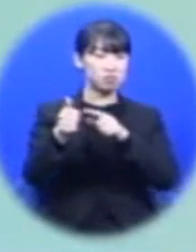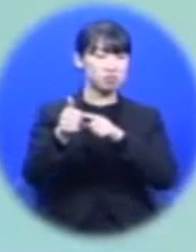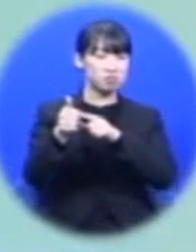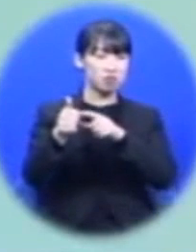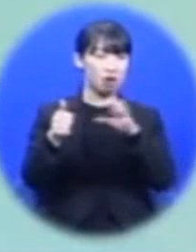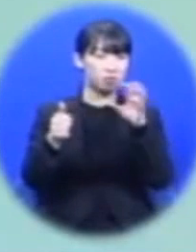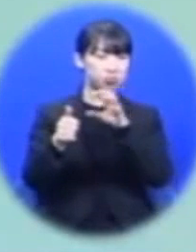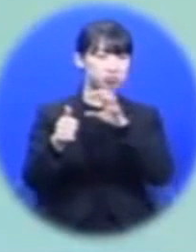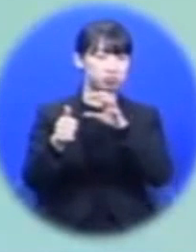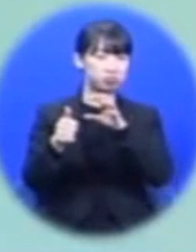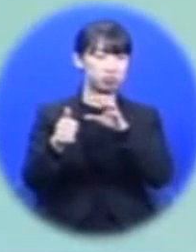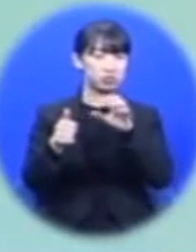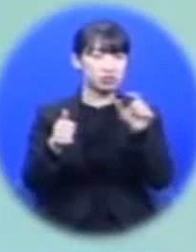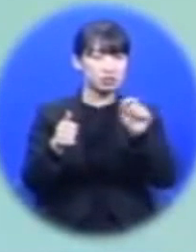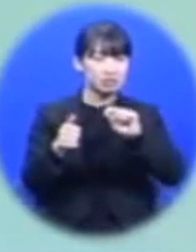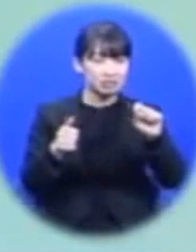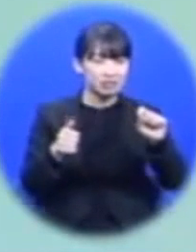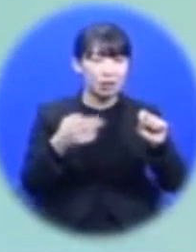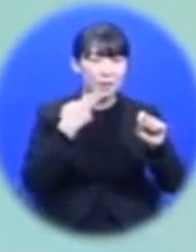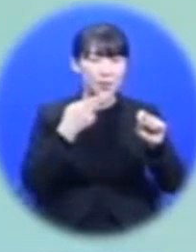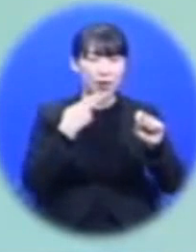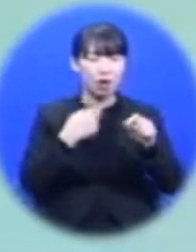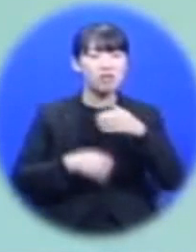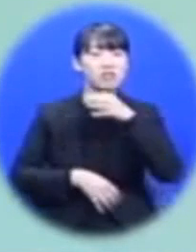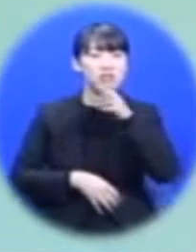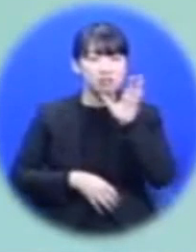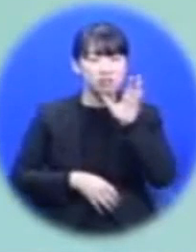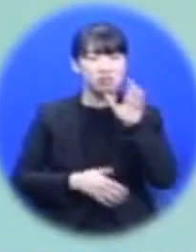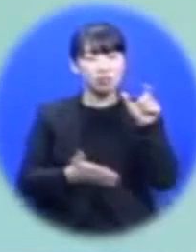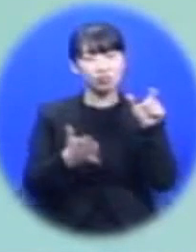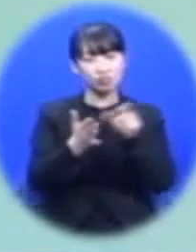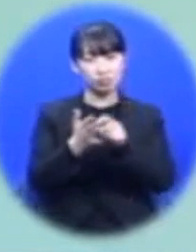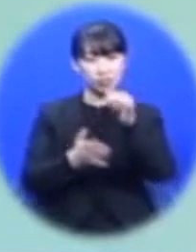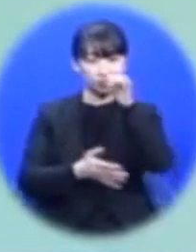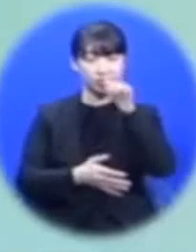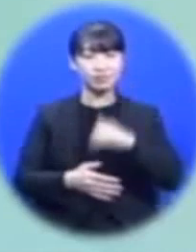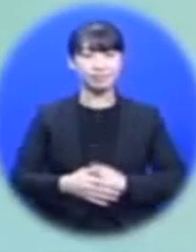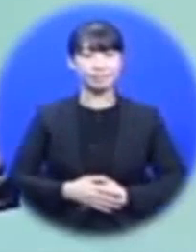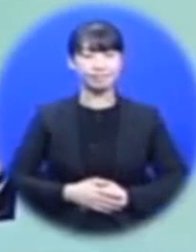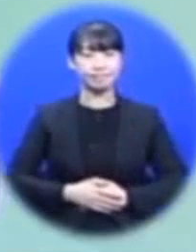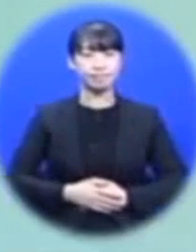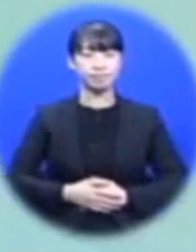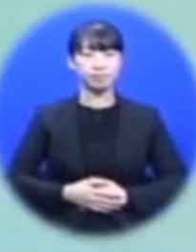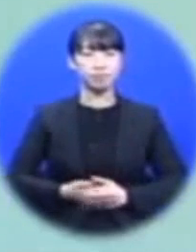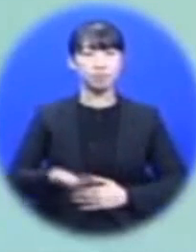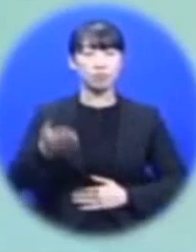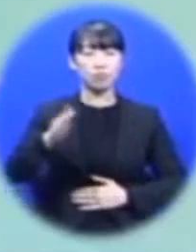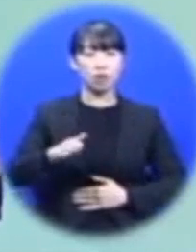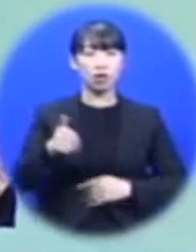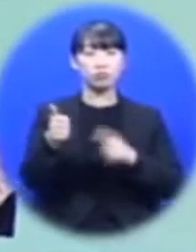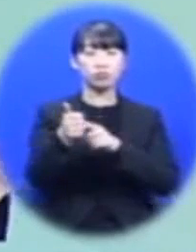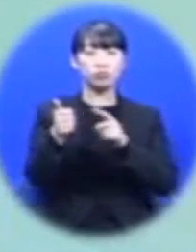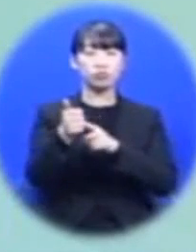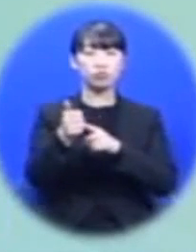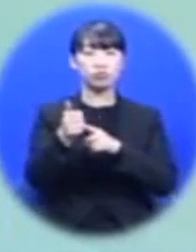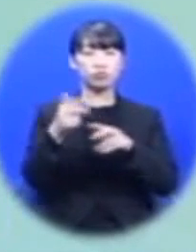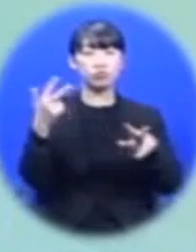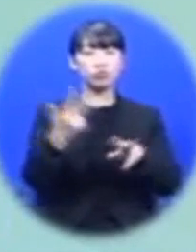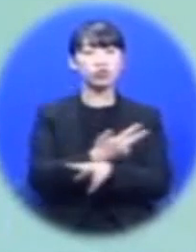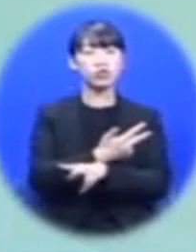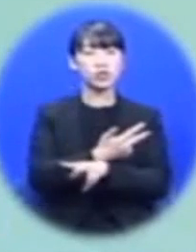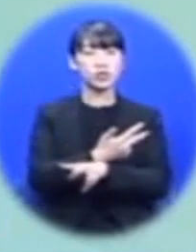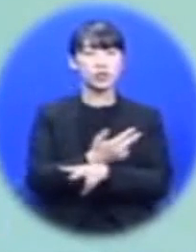무디의 나이도 많이 들었다 이런 식의 글을 쓴 죠데 무디가 주일에 설교하면서 아주